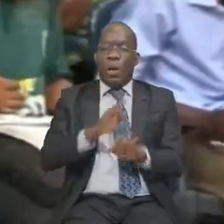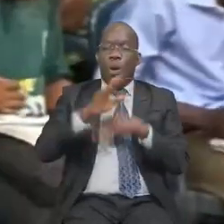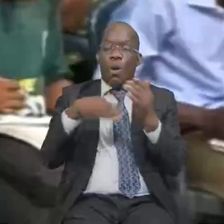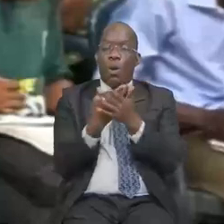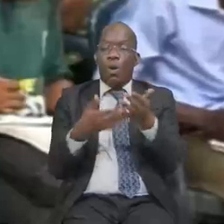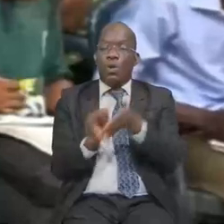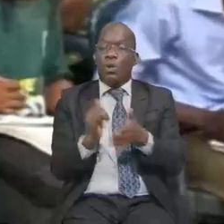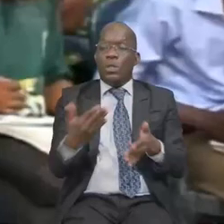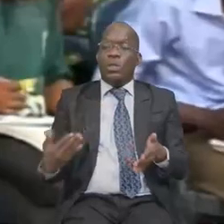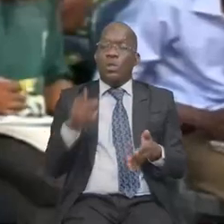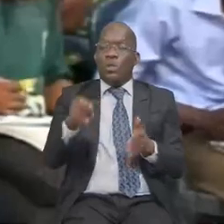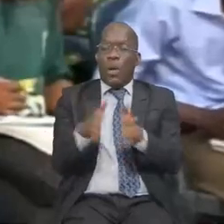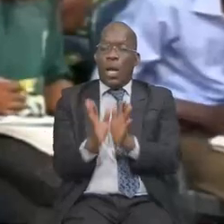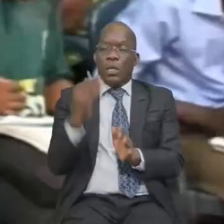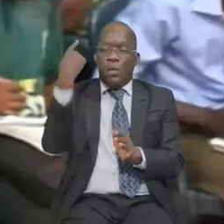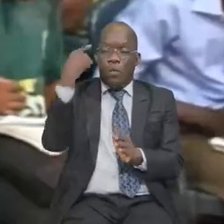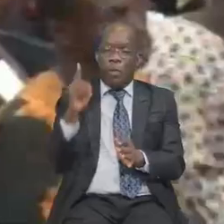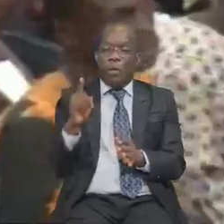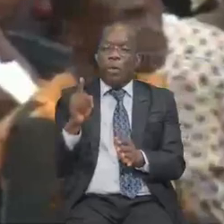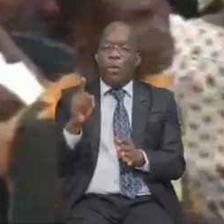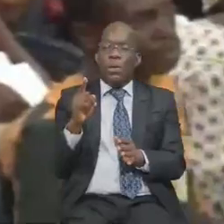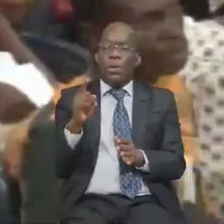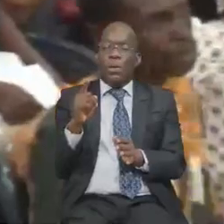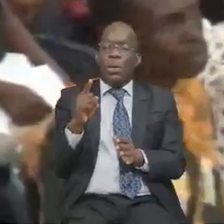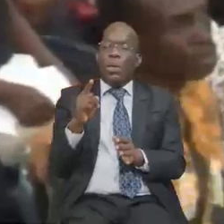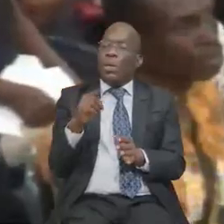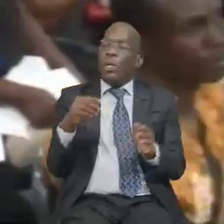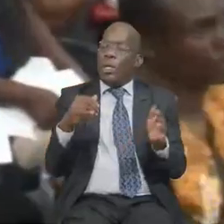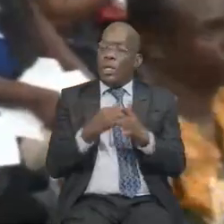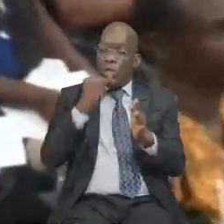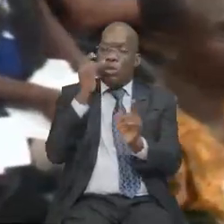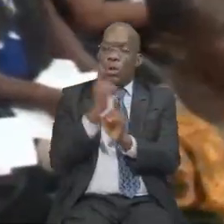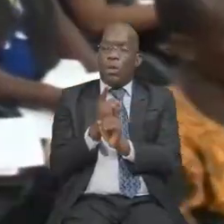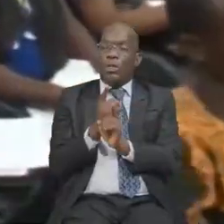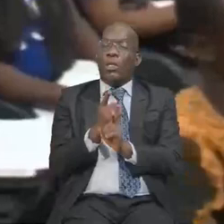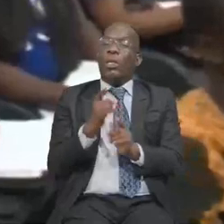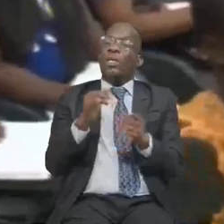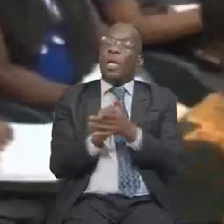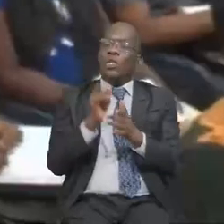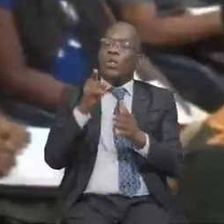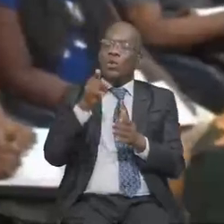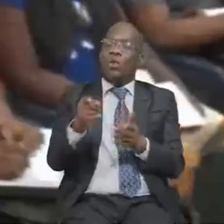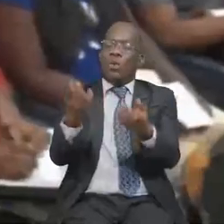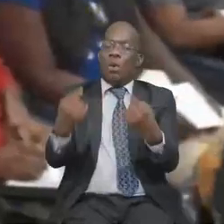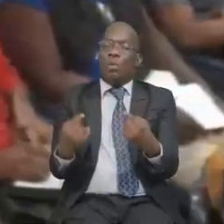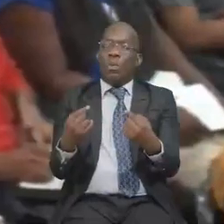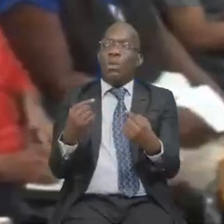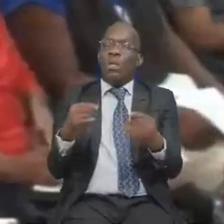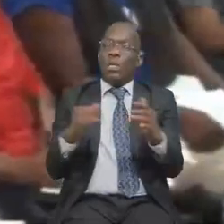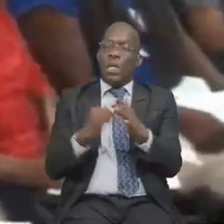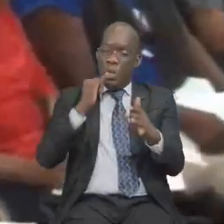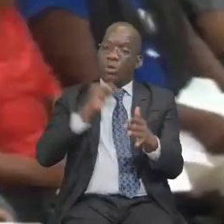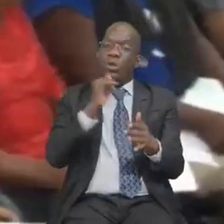demandes, que tu as déjà demandé, il t'espérait simplement que tu viennes. Ce n'est pas quelque chose que